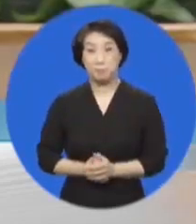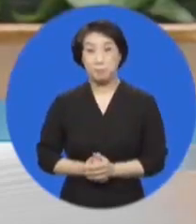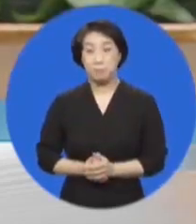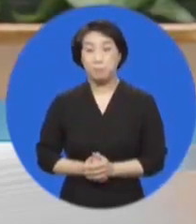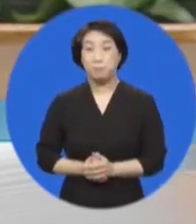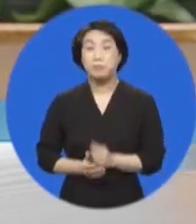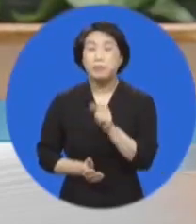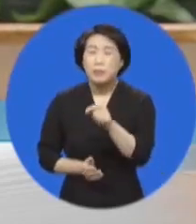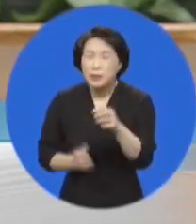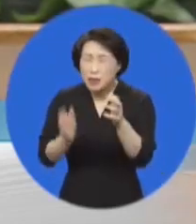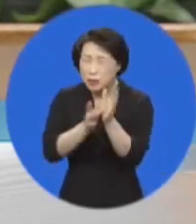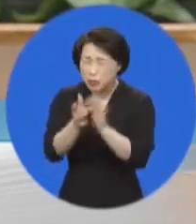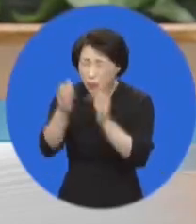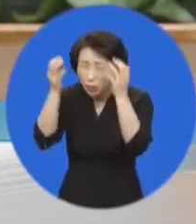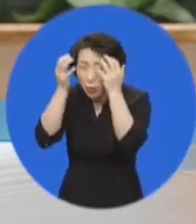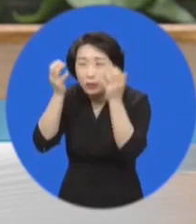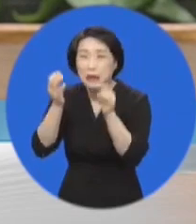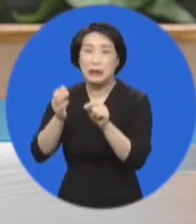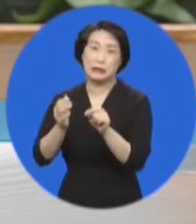그 고난이